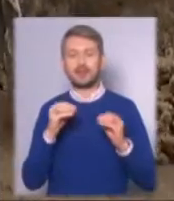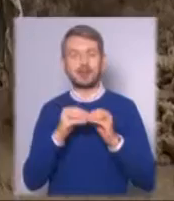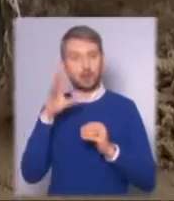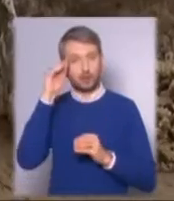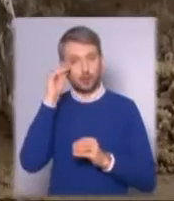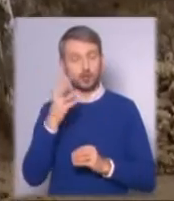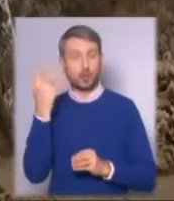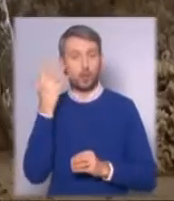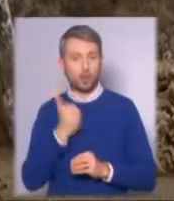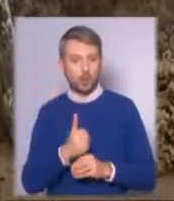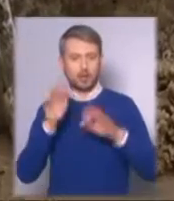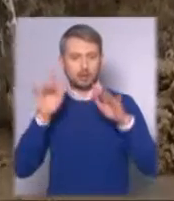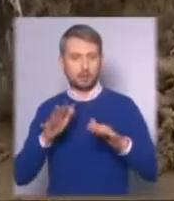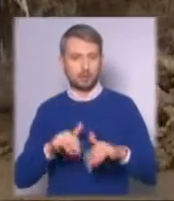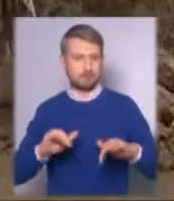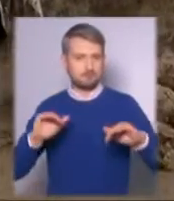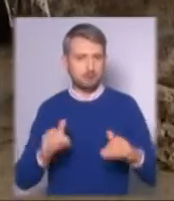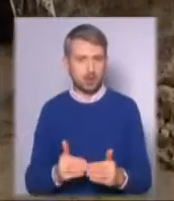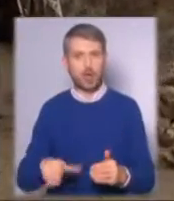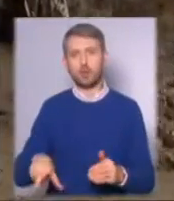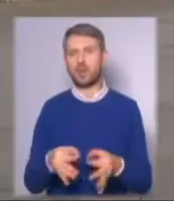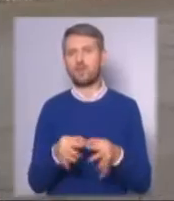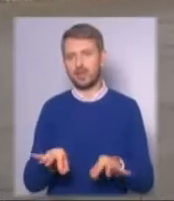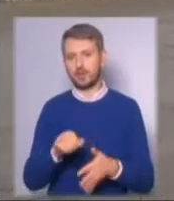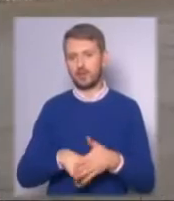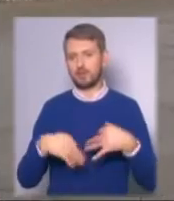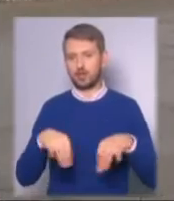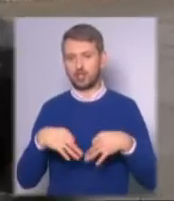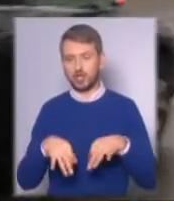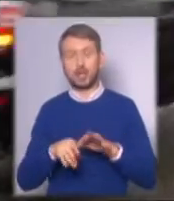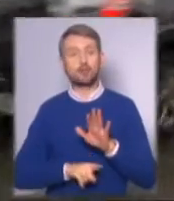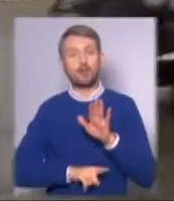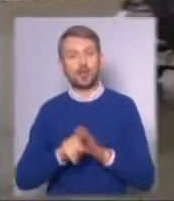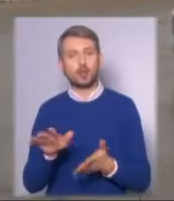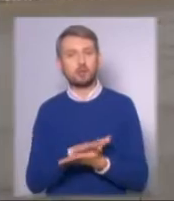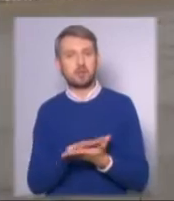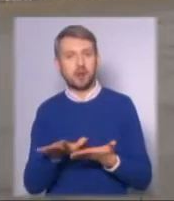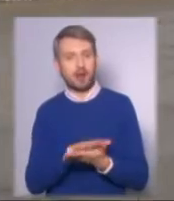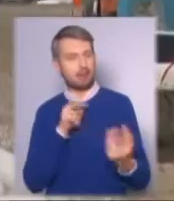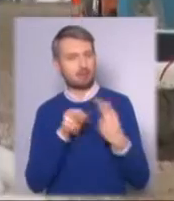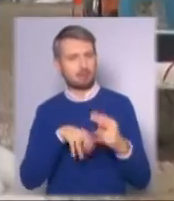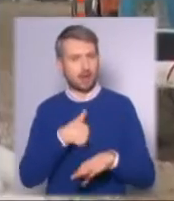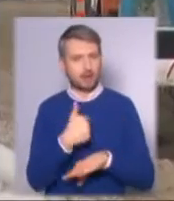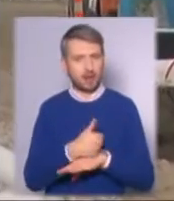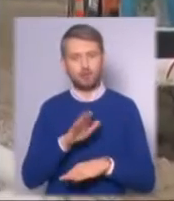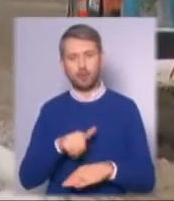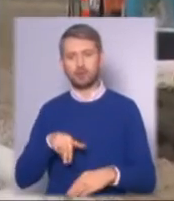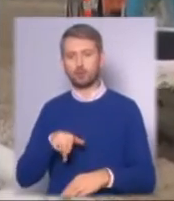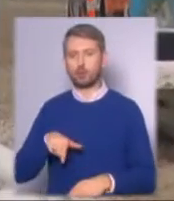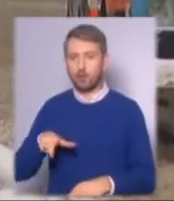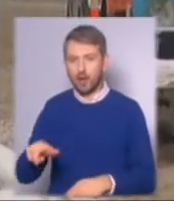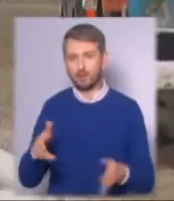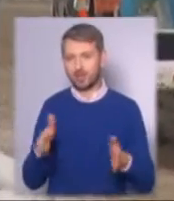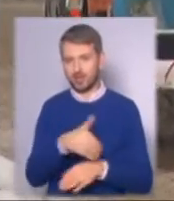коли інтенсивність опадів зменшилась, а дороги стали вільними від автотранспорту. Спочатку прибирання магістралей, потім тротуарів та невеликих